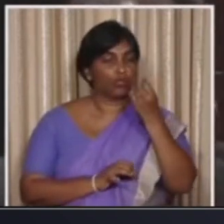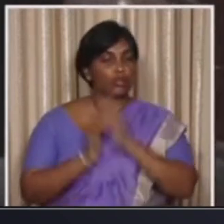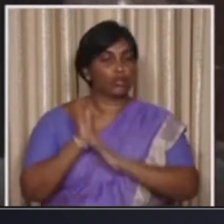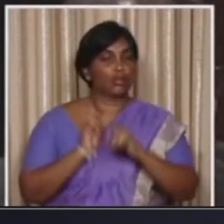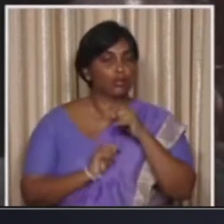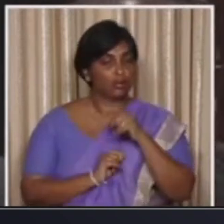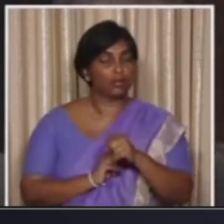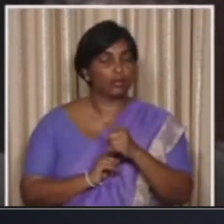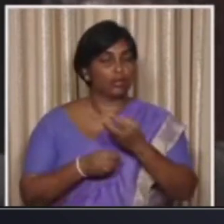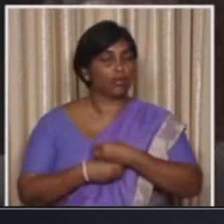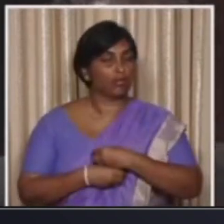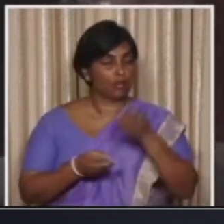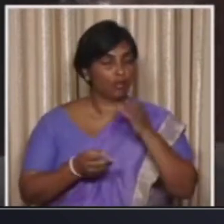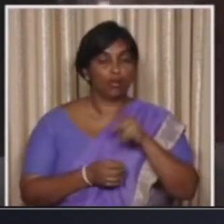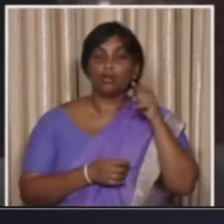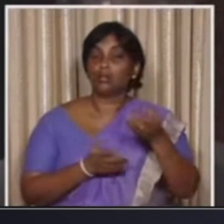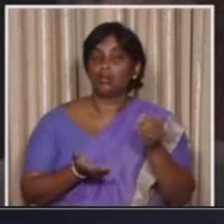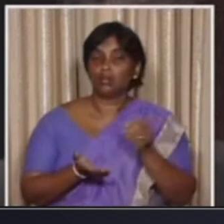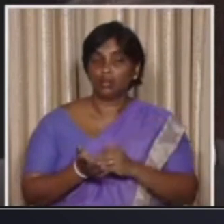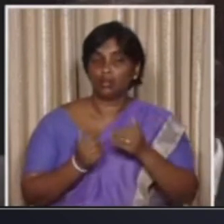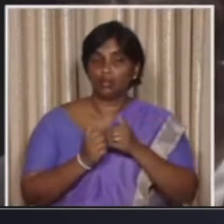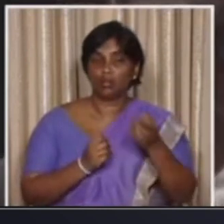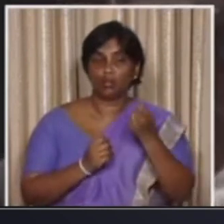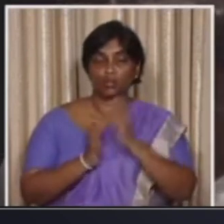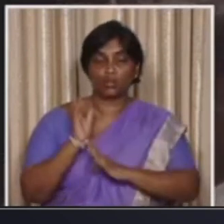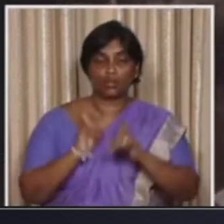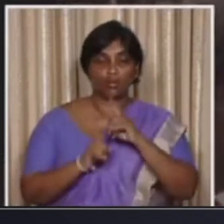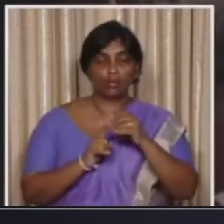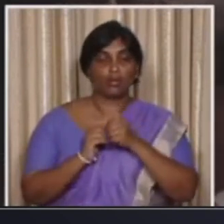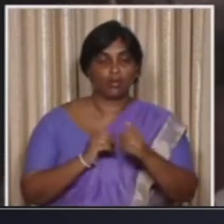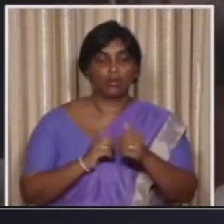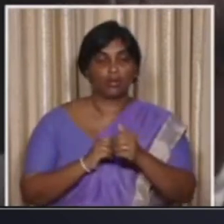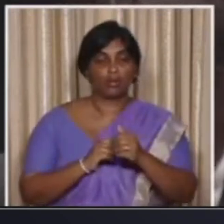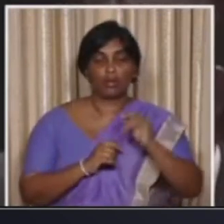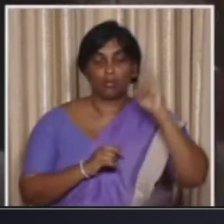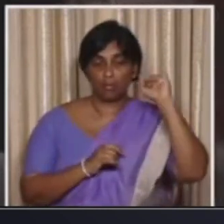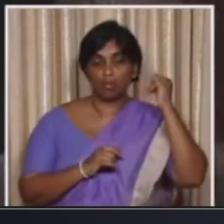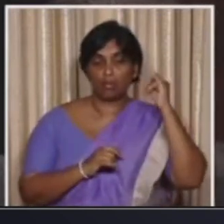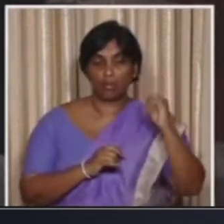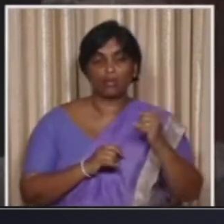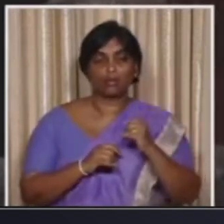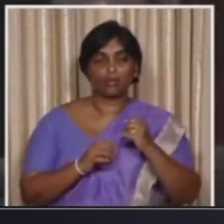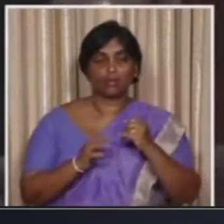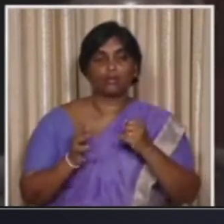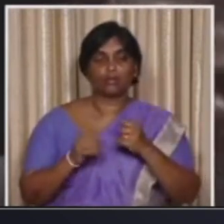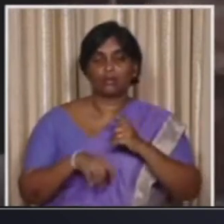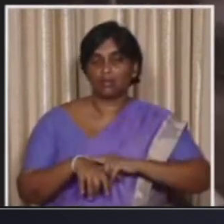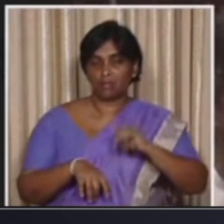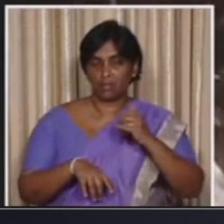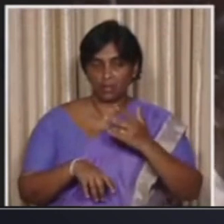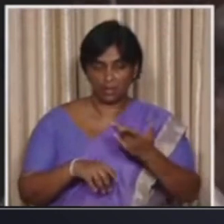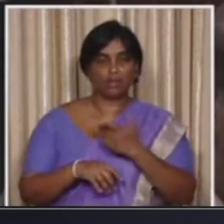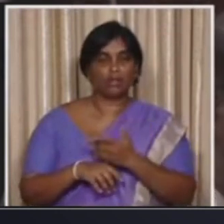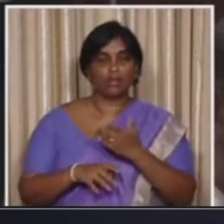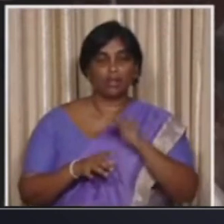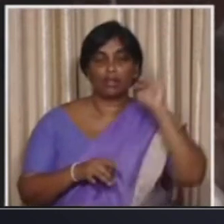අමාත්‍යංශේ විනාශ වෙද්දී තව වෙනකන් මුදල් අමාත්‍යංශේ ලොක්කොණ්ඩ අවධානය යන්නේ මේ මුදල් අමාත්‍යංශේ